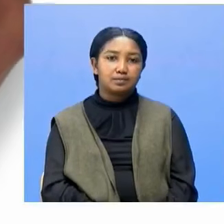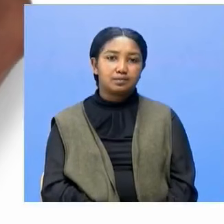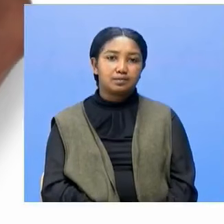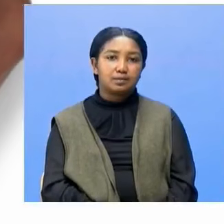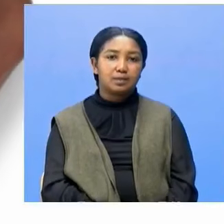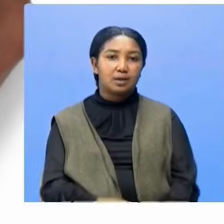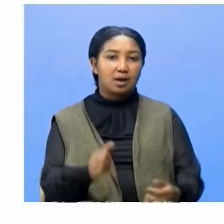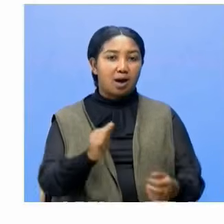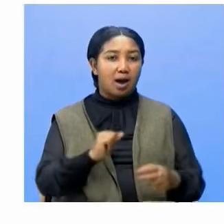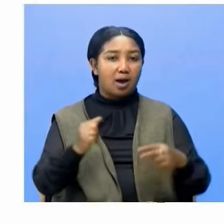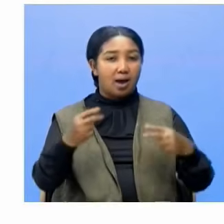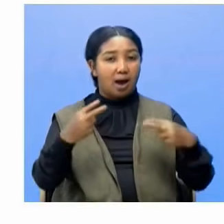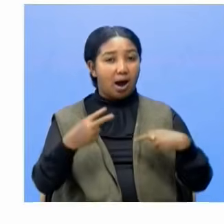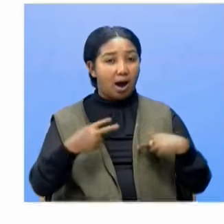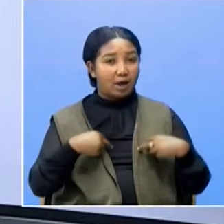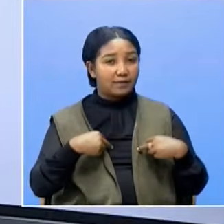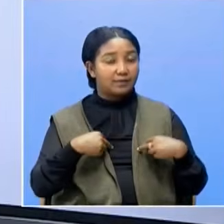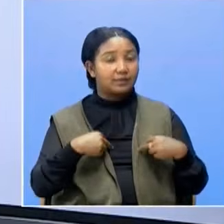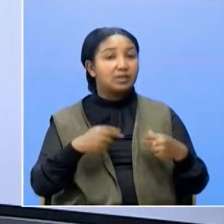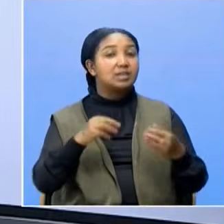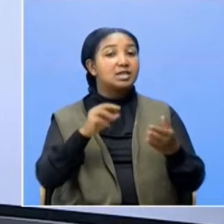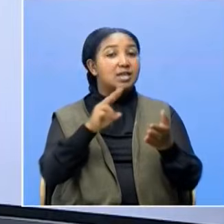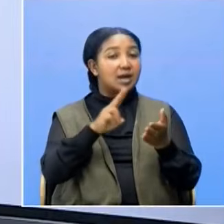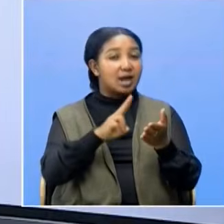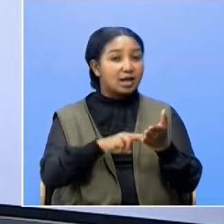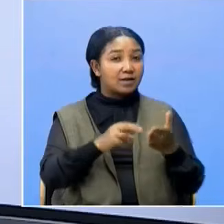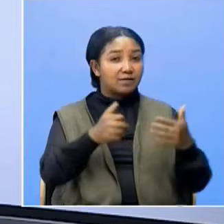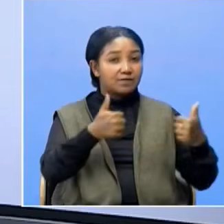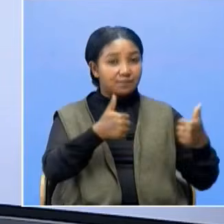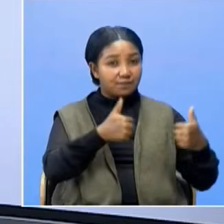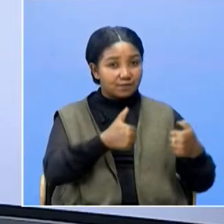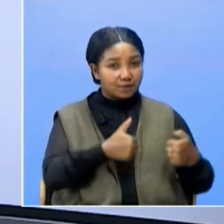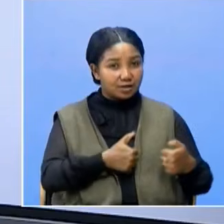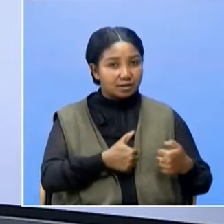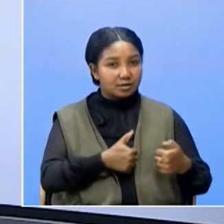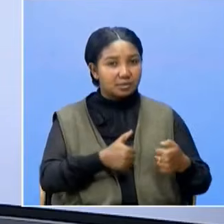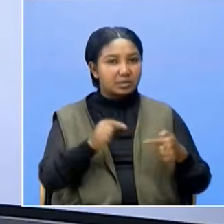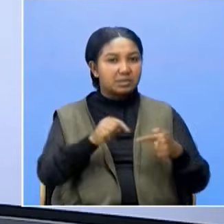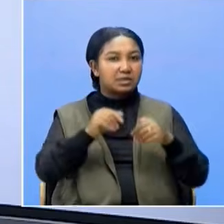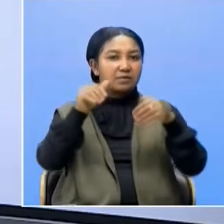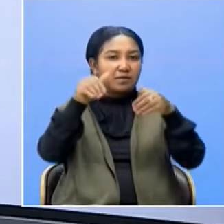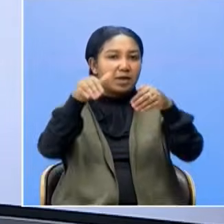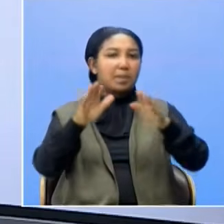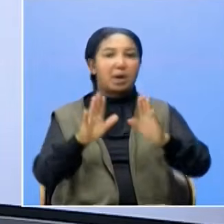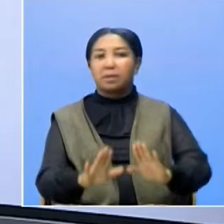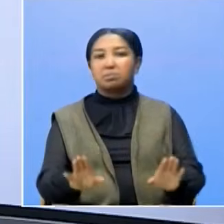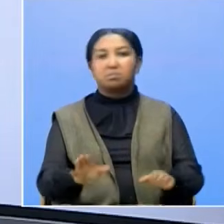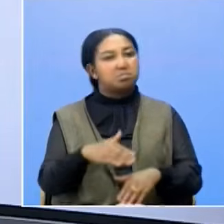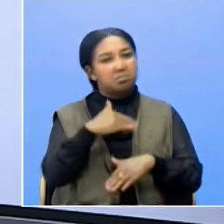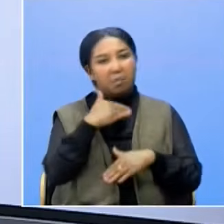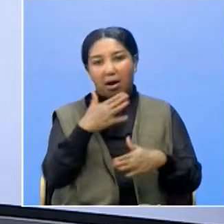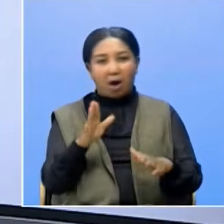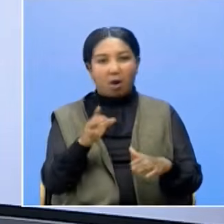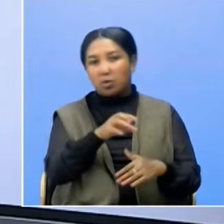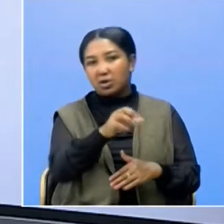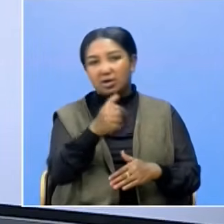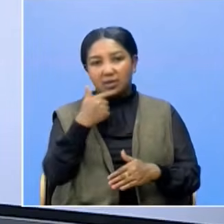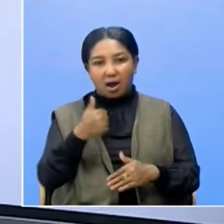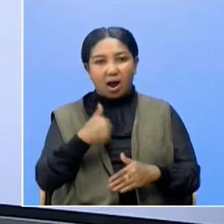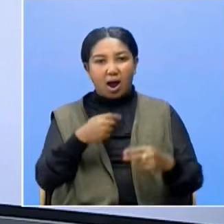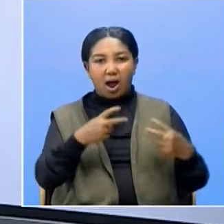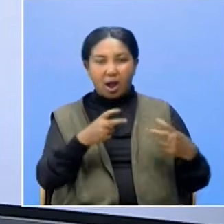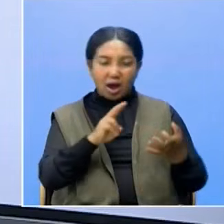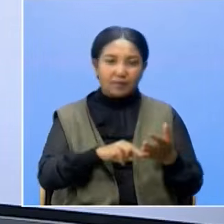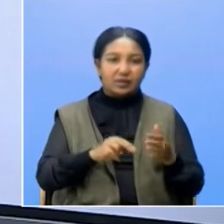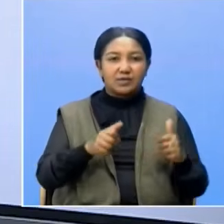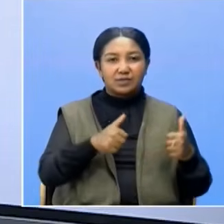I have read ፍቅር እስከ መቃብር. Simply, I can stop my sentence here. I have read ፍቅር እስከ መቃብር. Or I can say what? I have